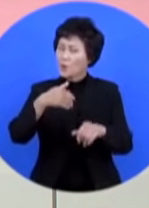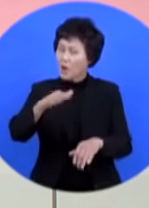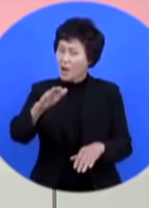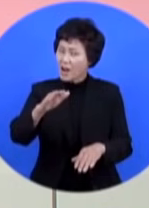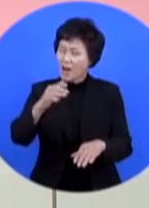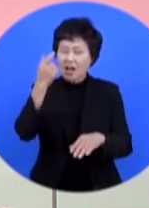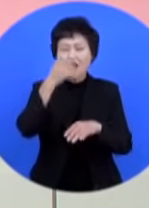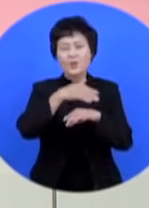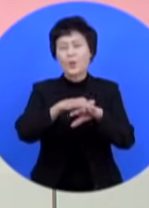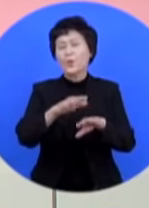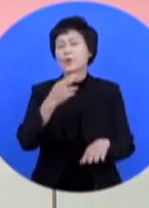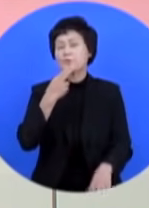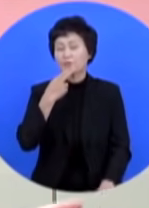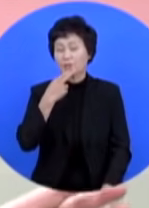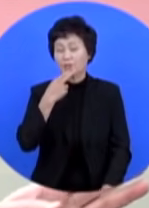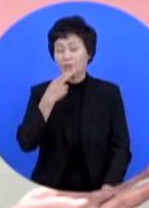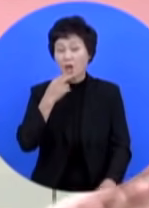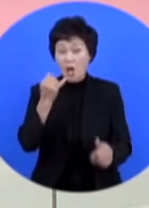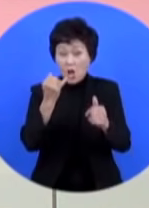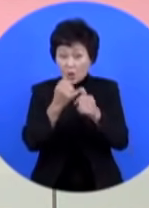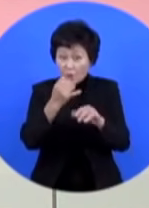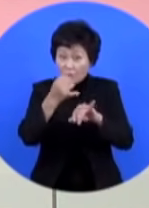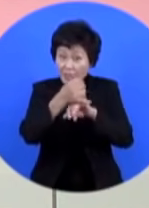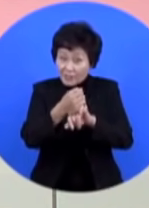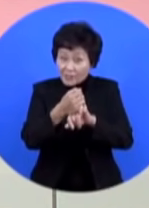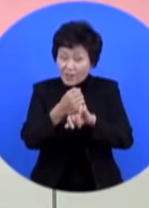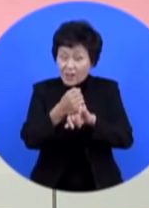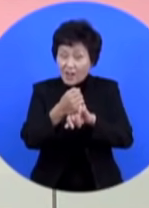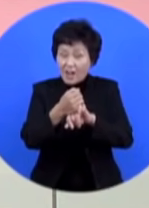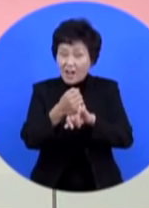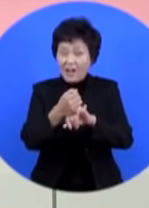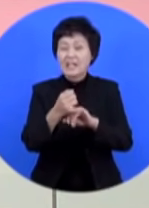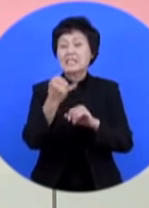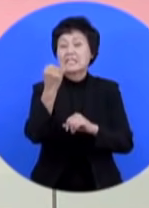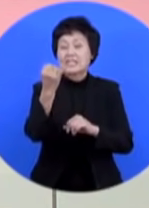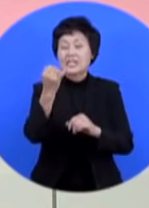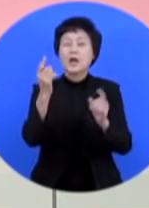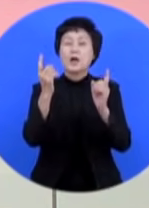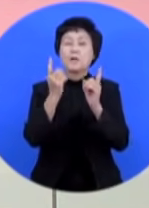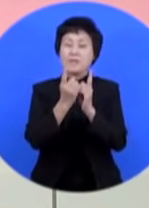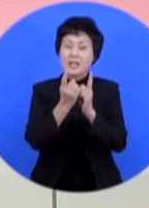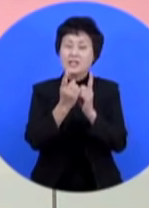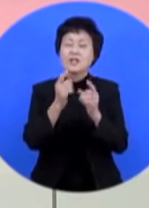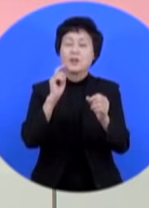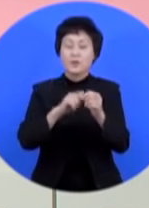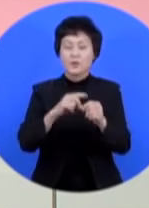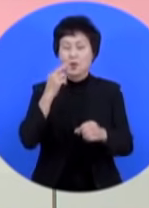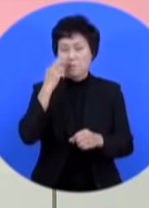약속한 여자친구를 만나기 위해 미국에 갈 준비를 다 해놓고 있는 상태였습니다. 네. 그런데